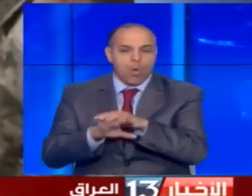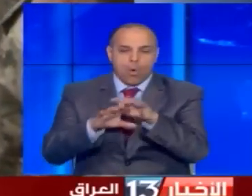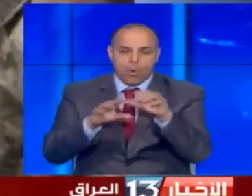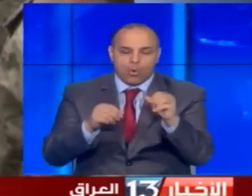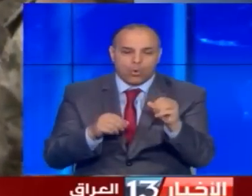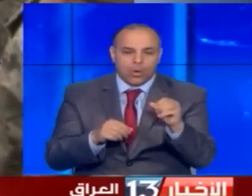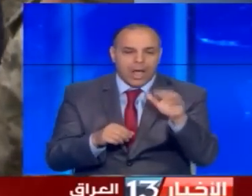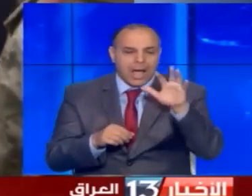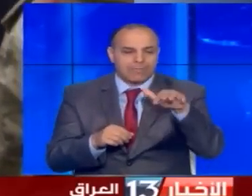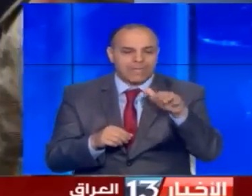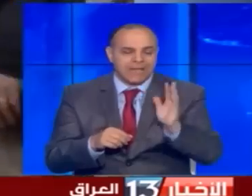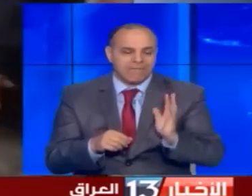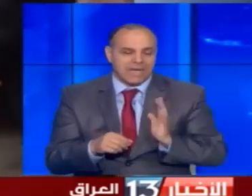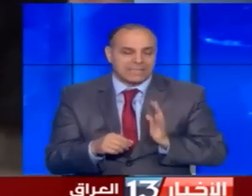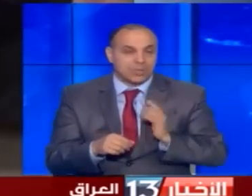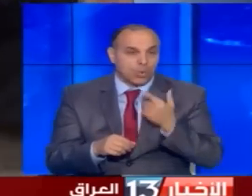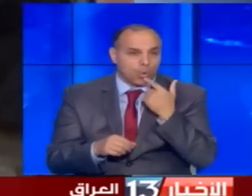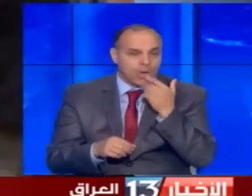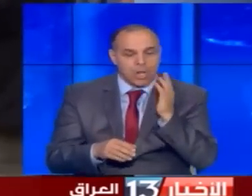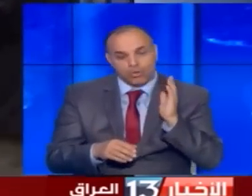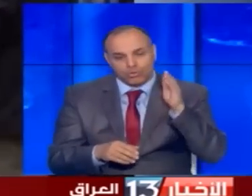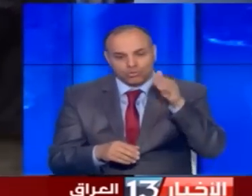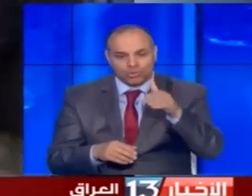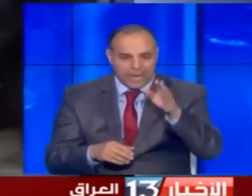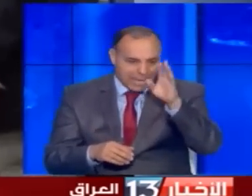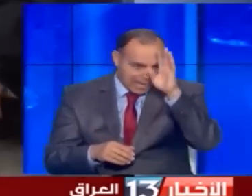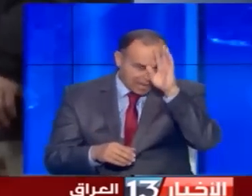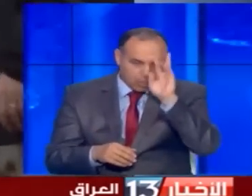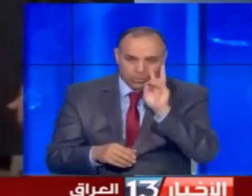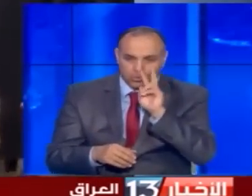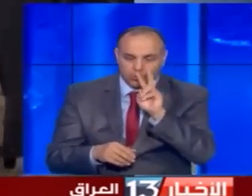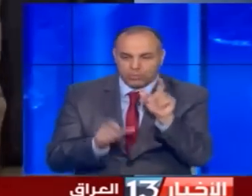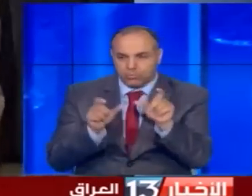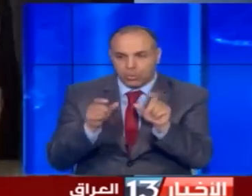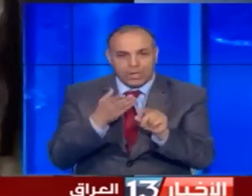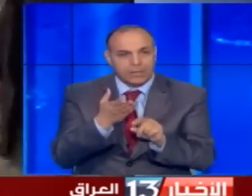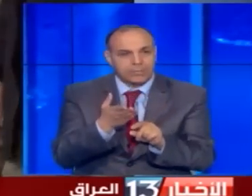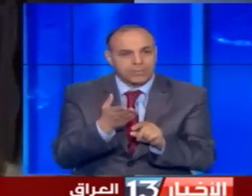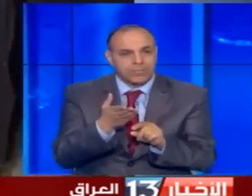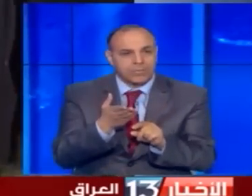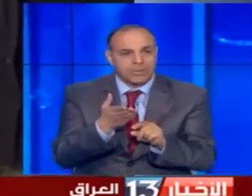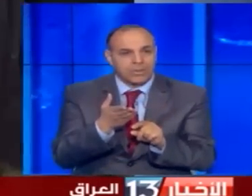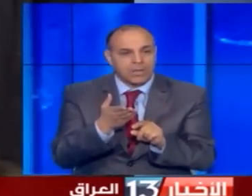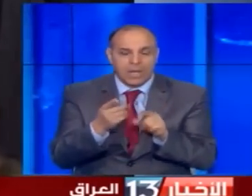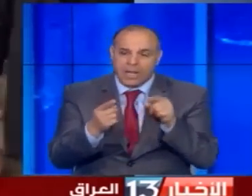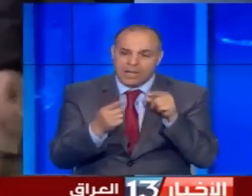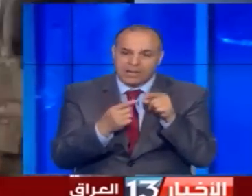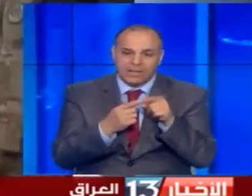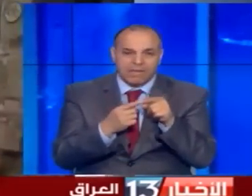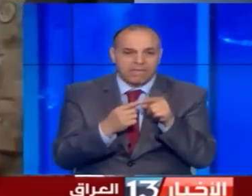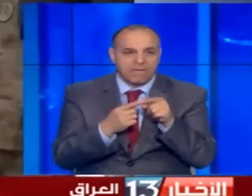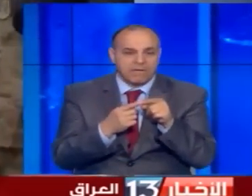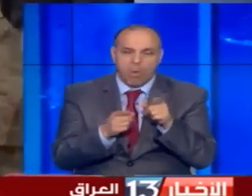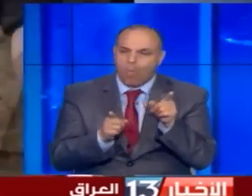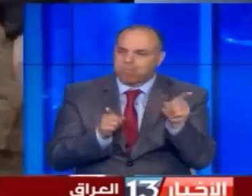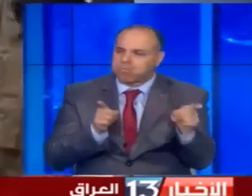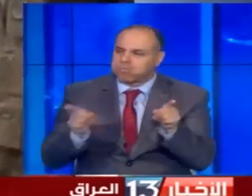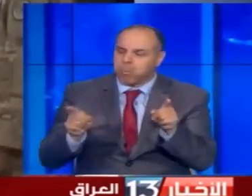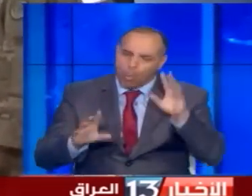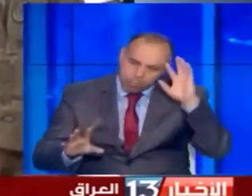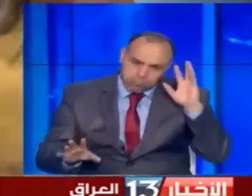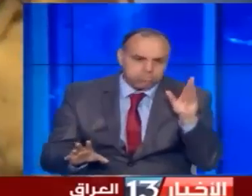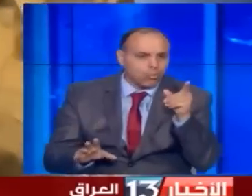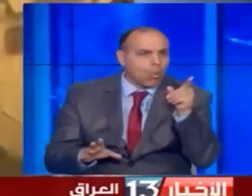نحو 5000 جندي، رحلة إلى العراق يرى عديد الملاحظين أنها تهدف إلى إسكات الانتقادات منها